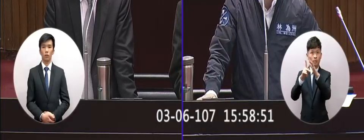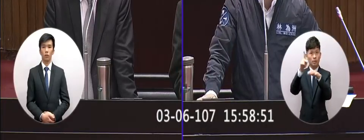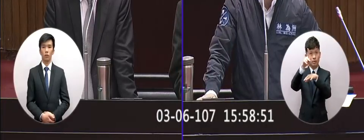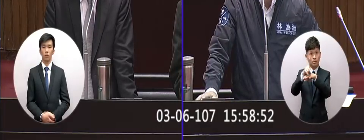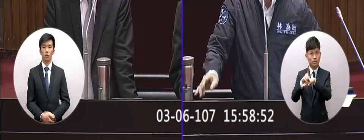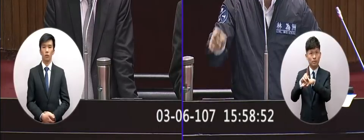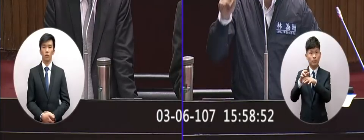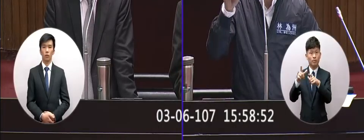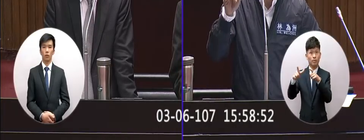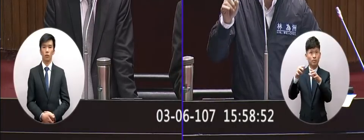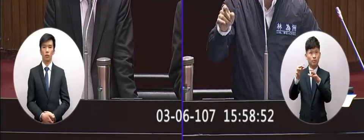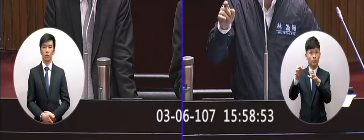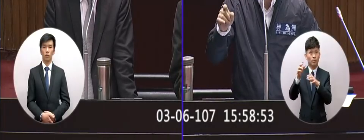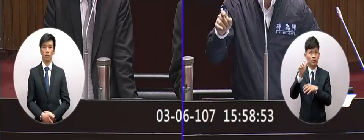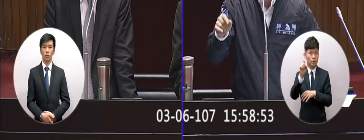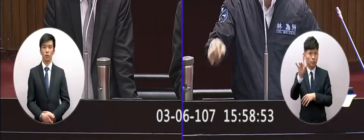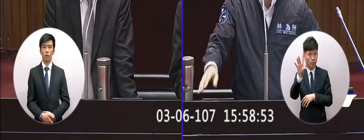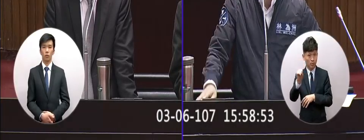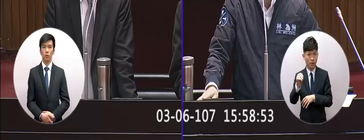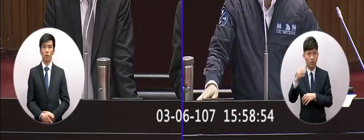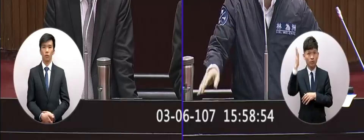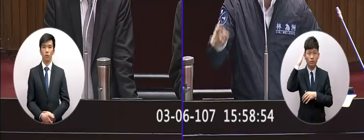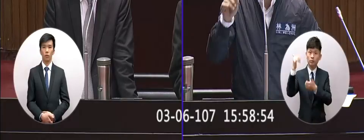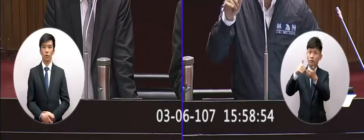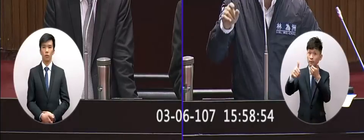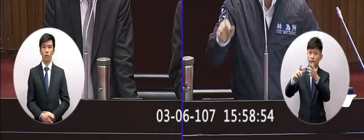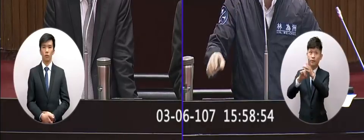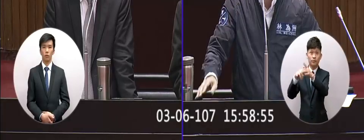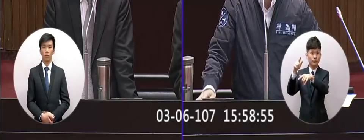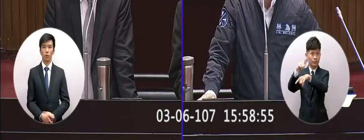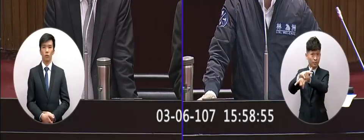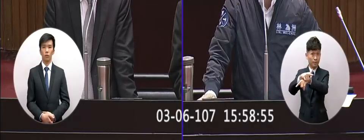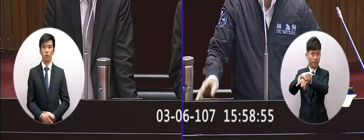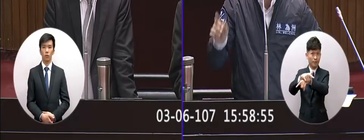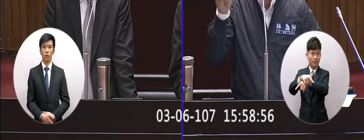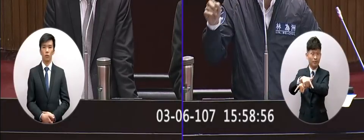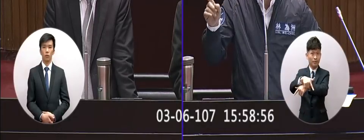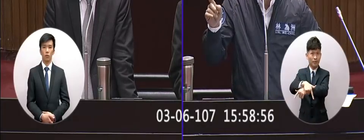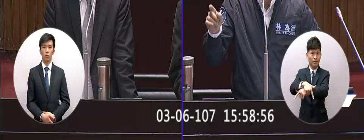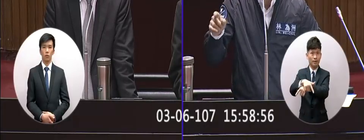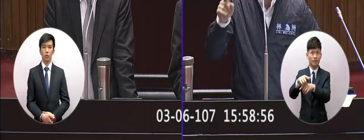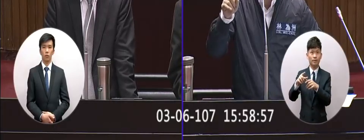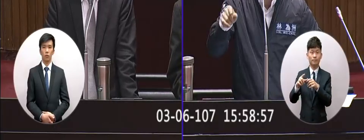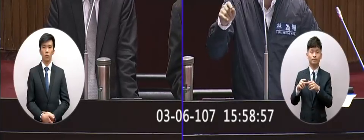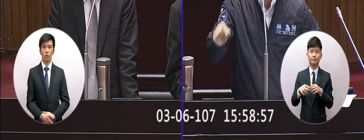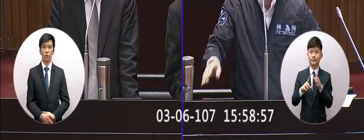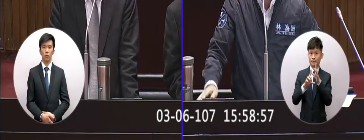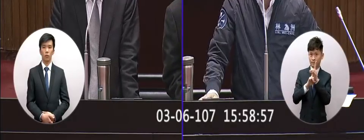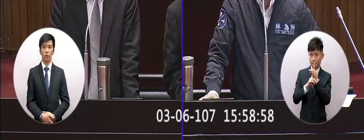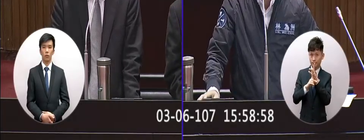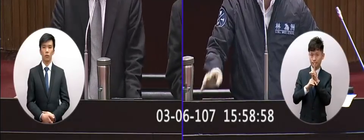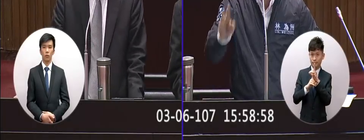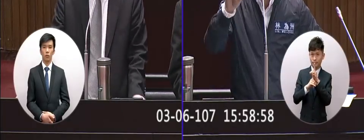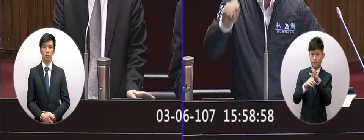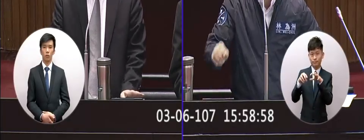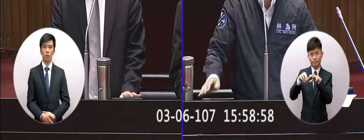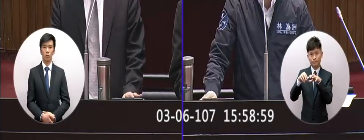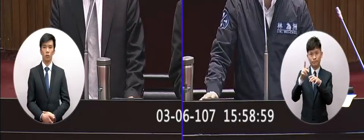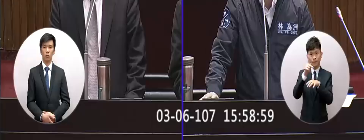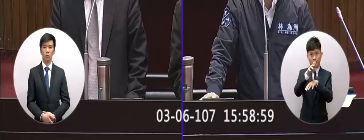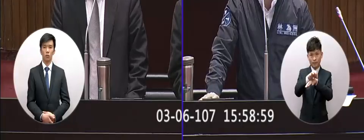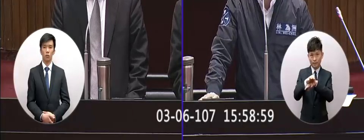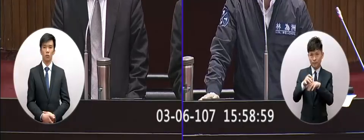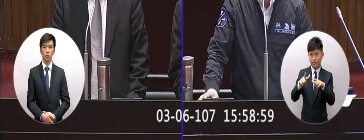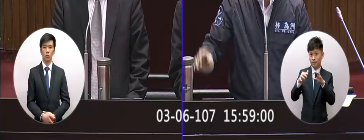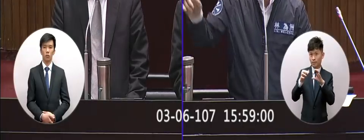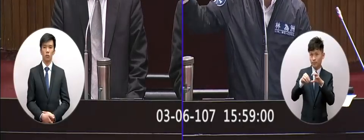就业人口，然后到头份跟竹南的竹南新竹科学园区竹南基地大概也有